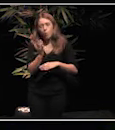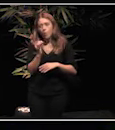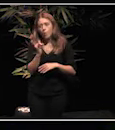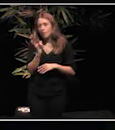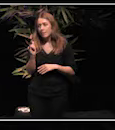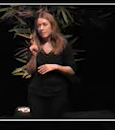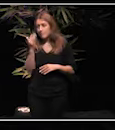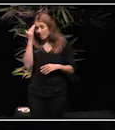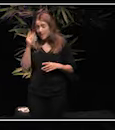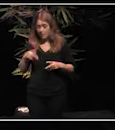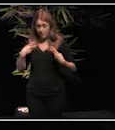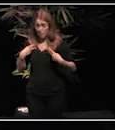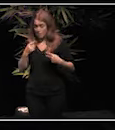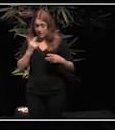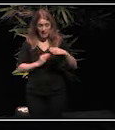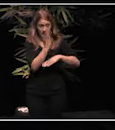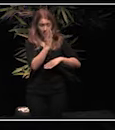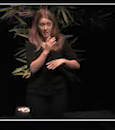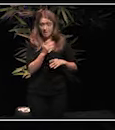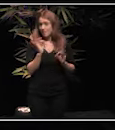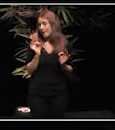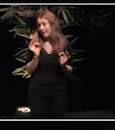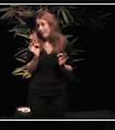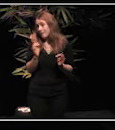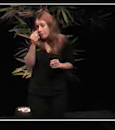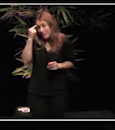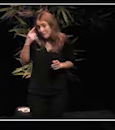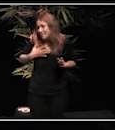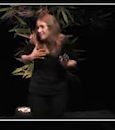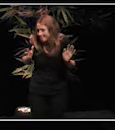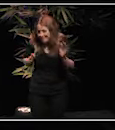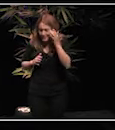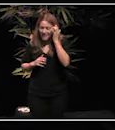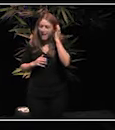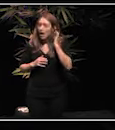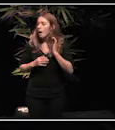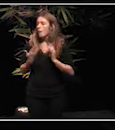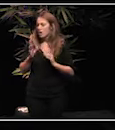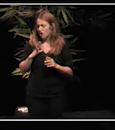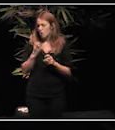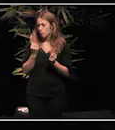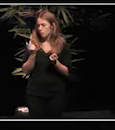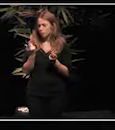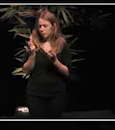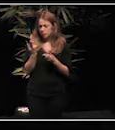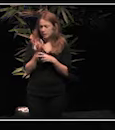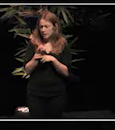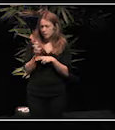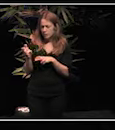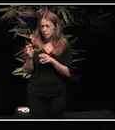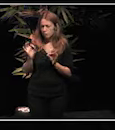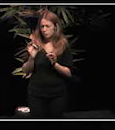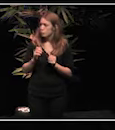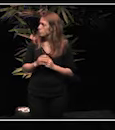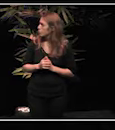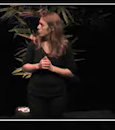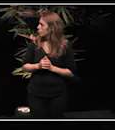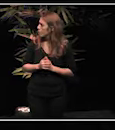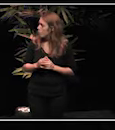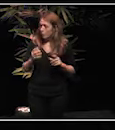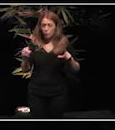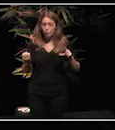qu'on n'a pas complètement dépassé ses limites. Ça, c'est mon avis. Il n'empêche qu'il existe quand même un certain nombre de risques. Et je vous ai mis à